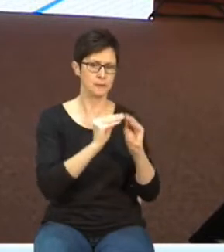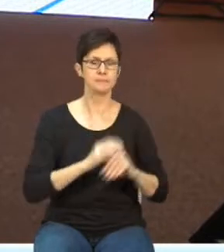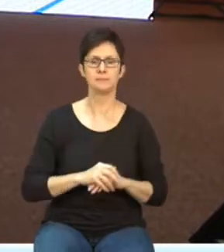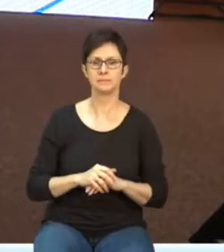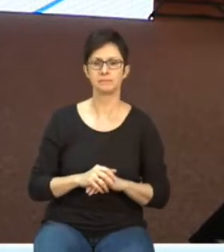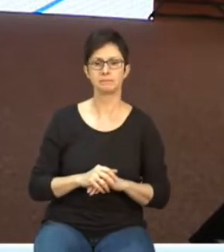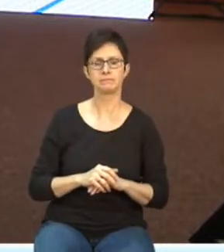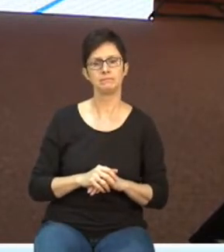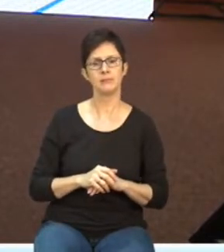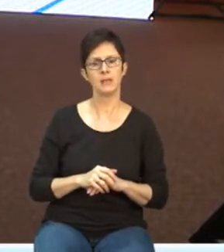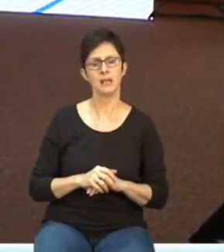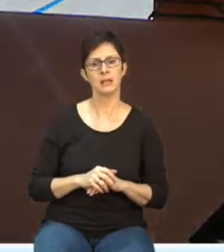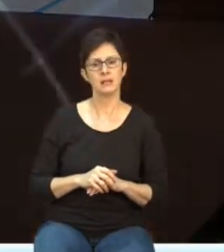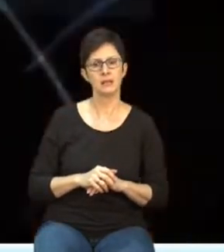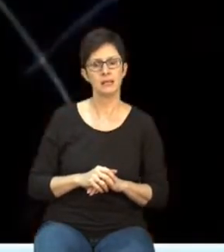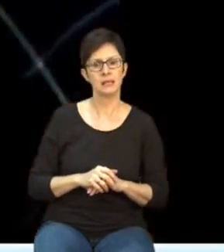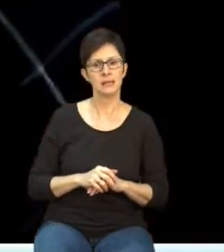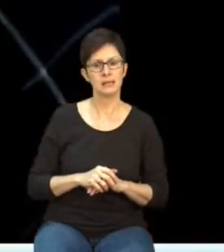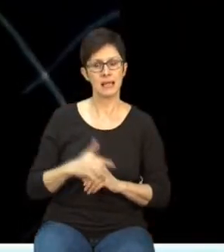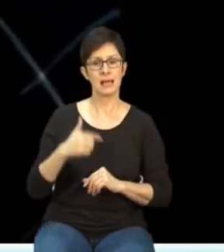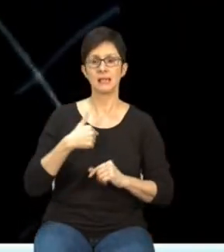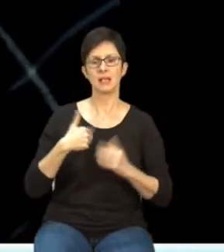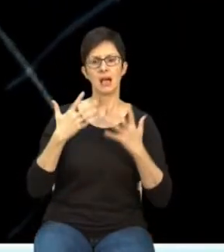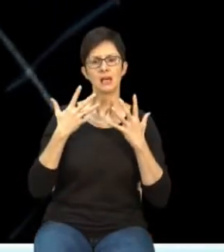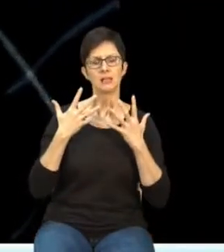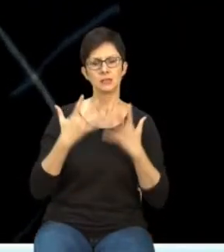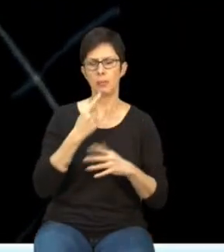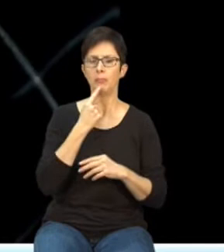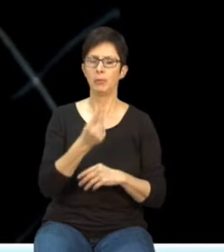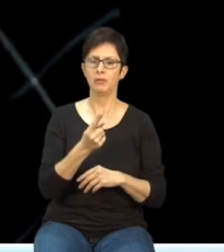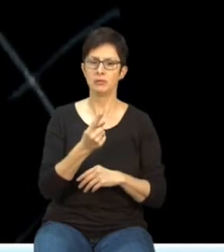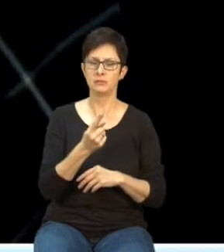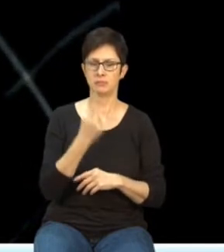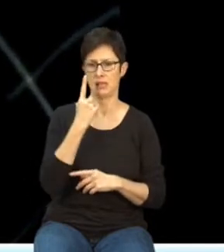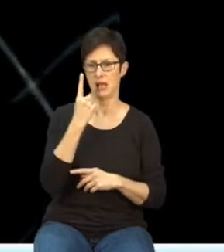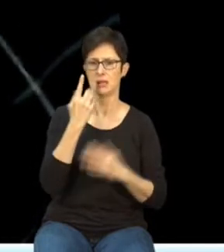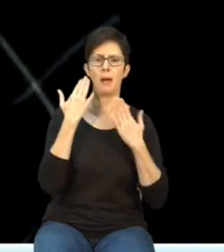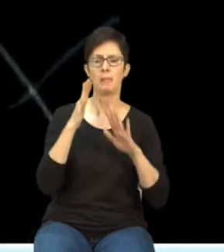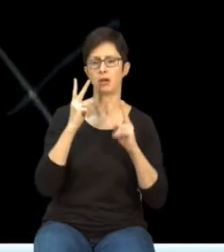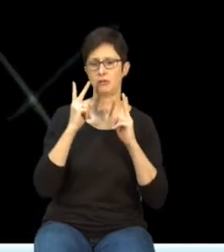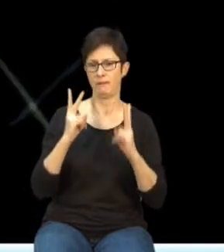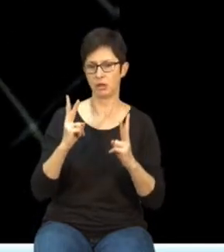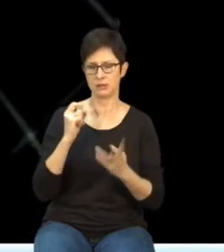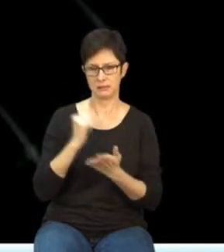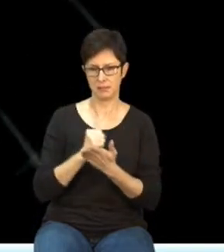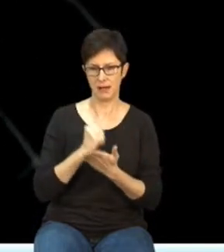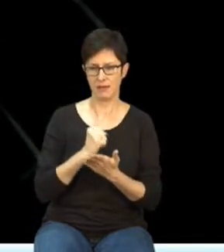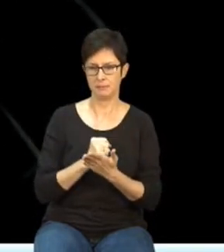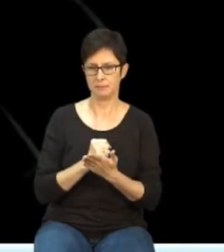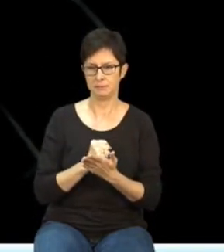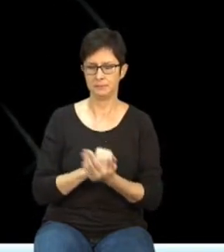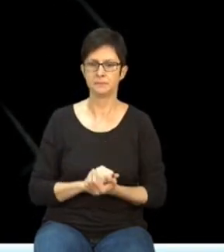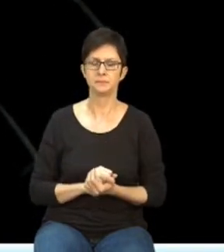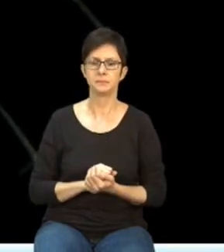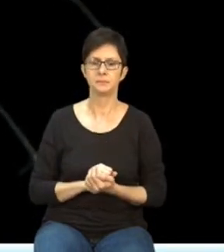przewodniczący ja chciałem zwrócić uwagę na jedną bardzo ważną sprawę mianowicie